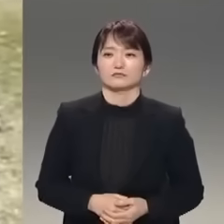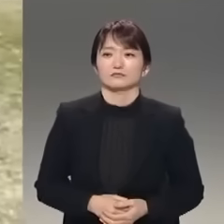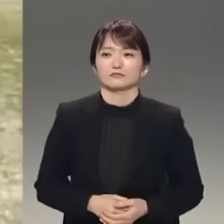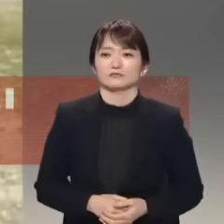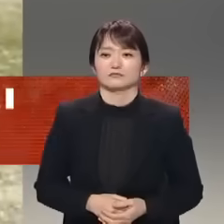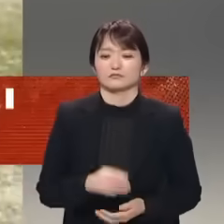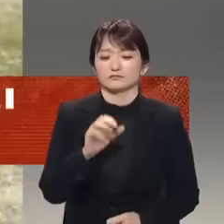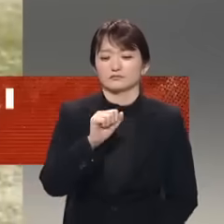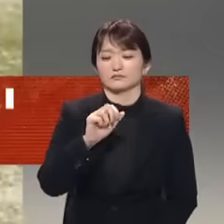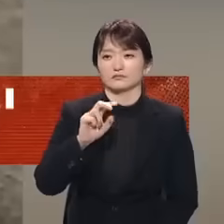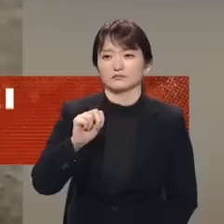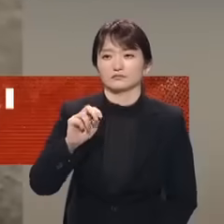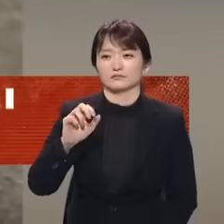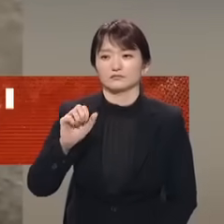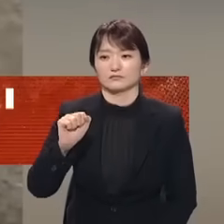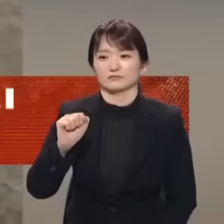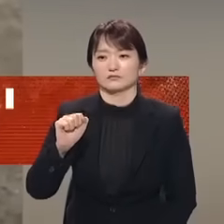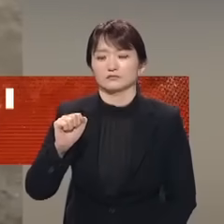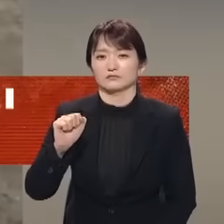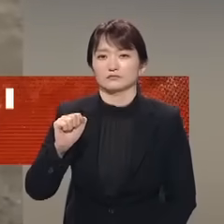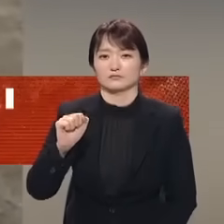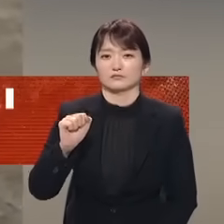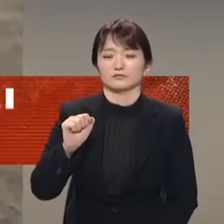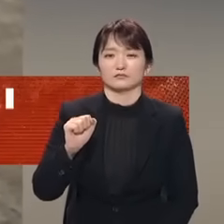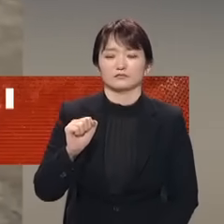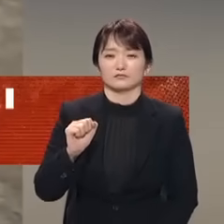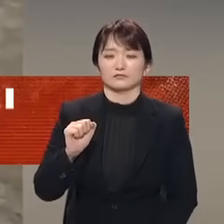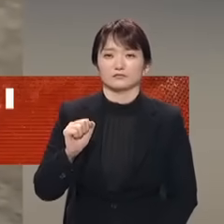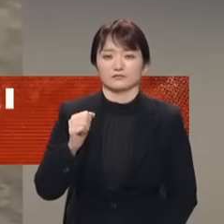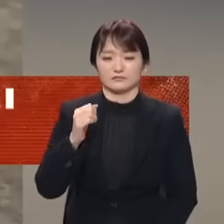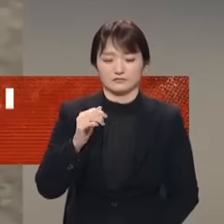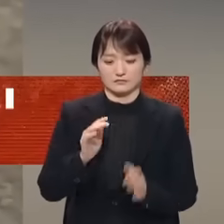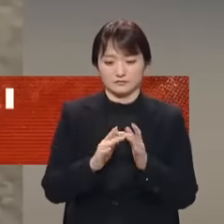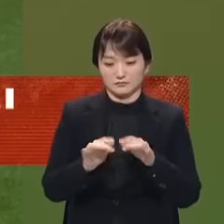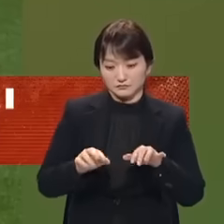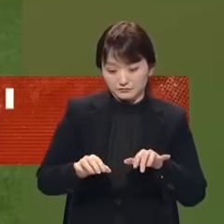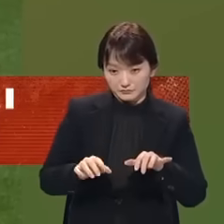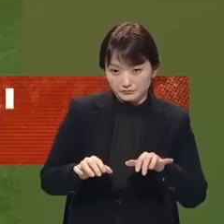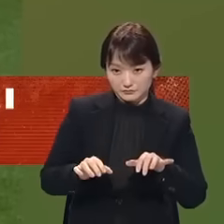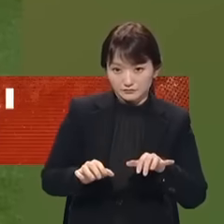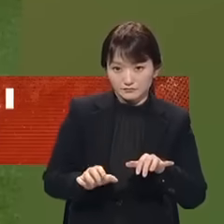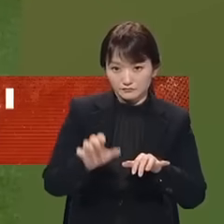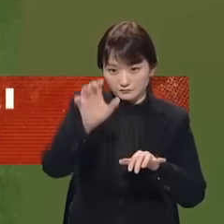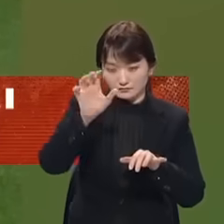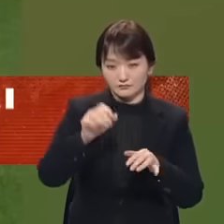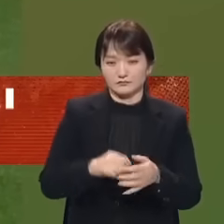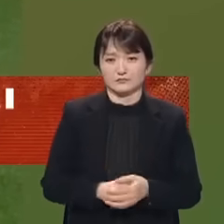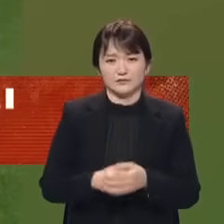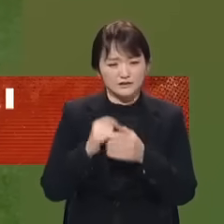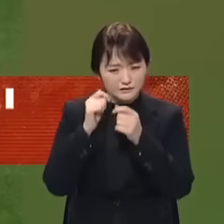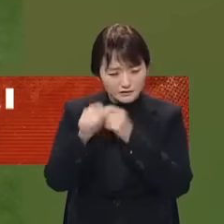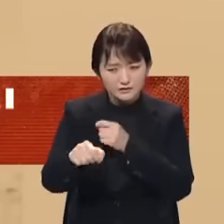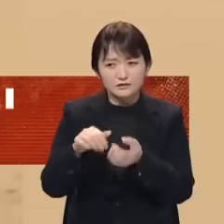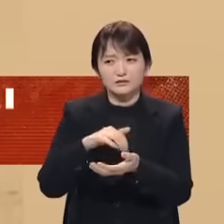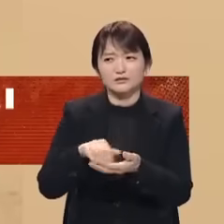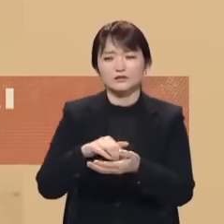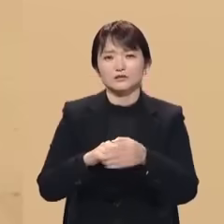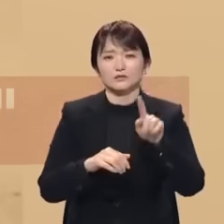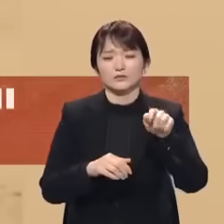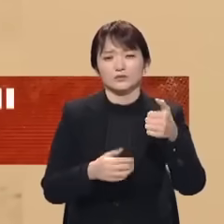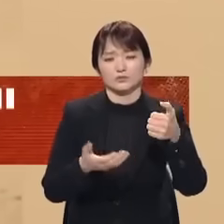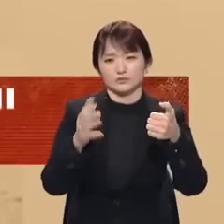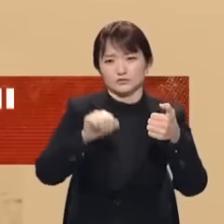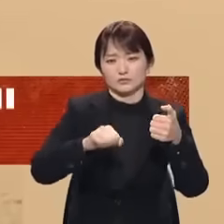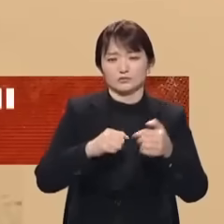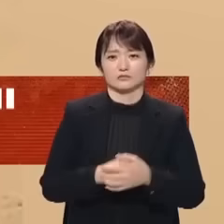얘기 걸어가지고 이 사기를 쳤다고 하는데 피해 규모가 지금까지 한 150억 정도가 됩니다. 불과 어제도 추가